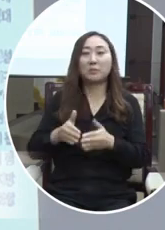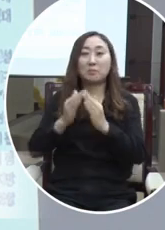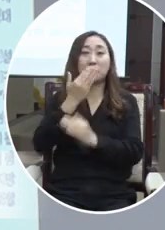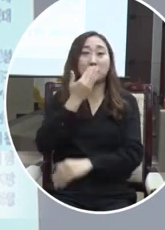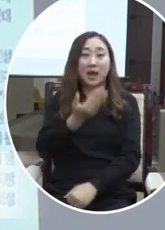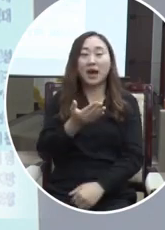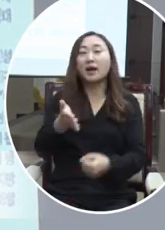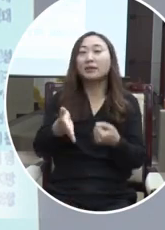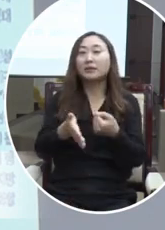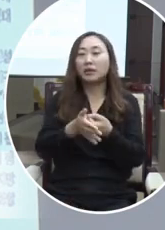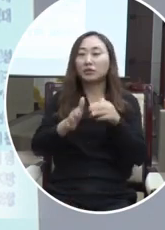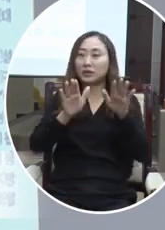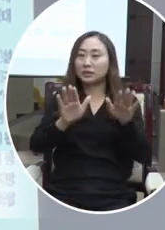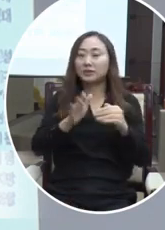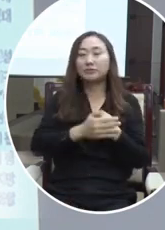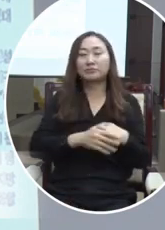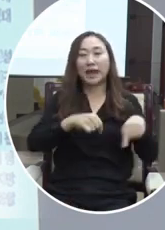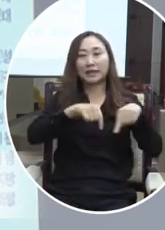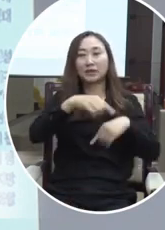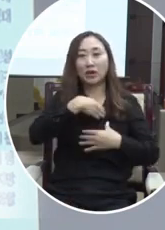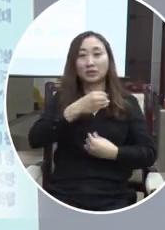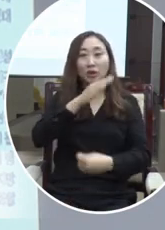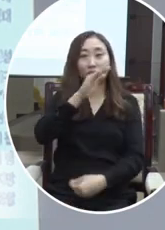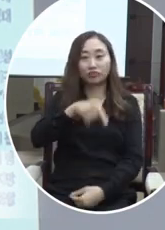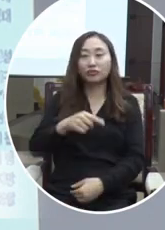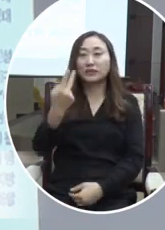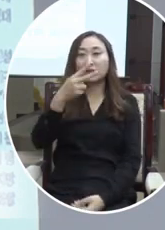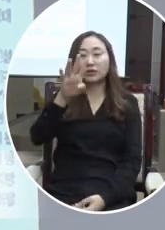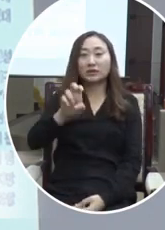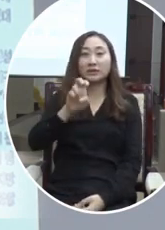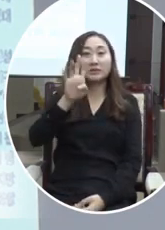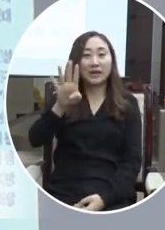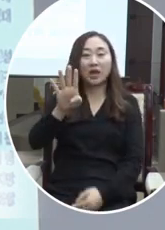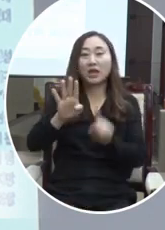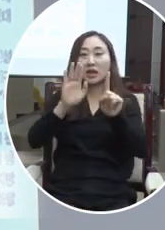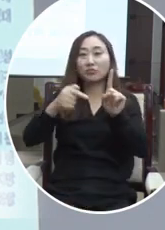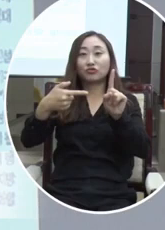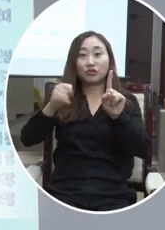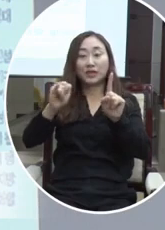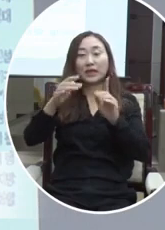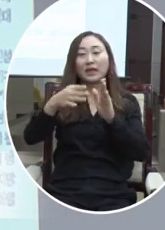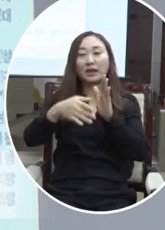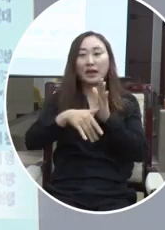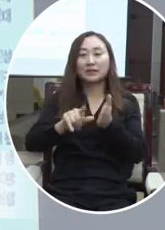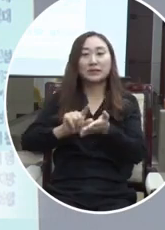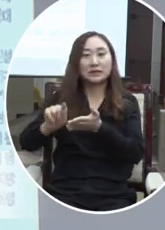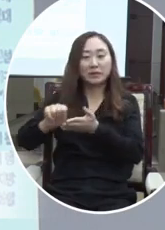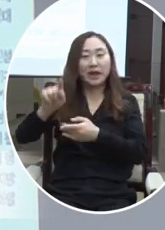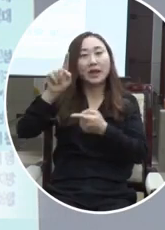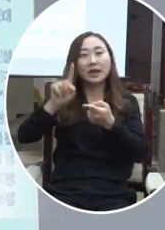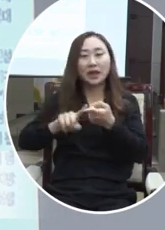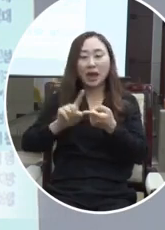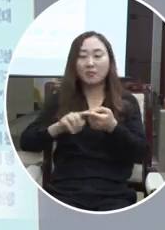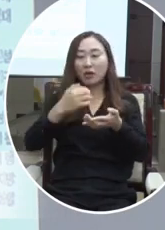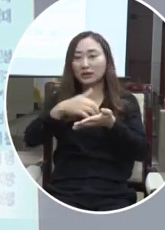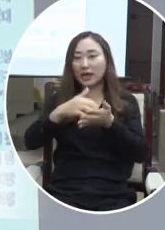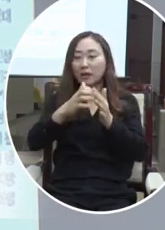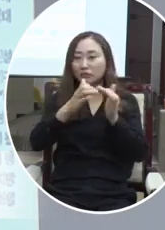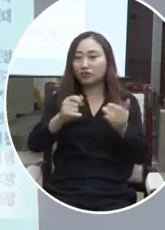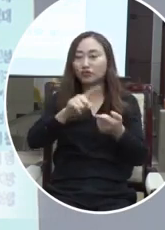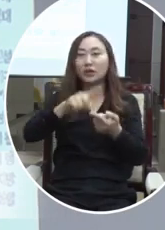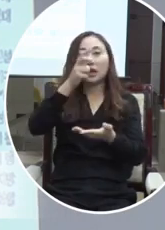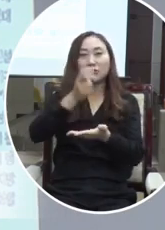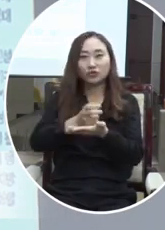있습니다. 이와 관련하여 행정안전부는 2024년 1분기까지 지방자치단체 행정기구와 정원 기준